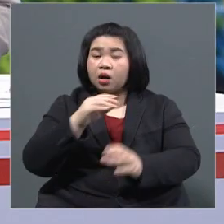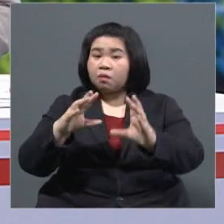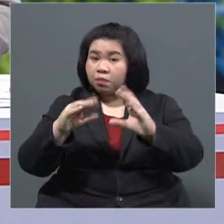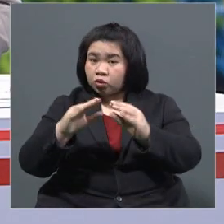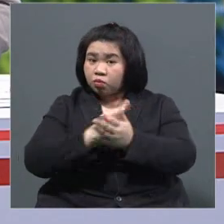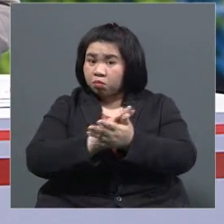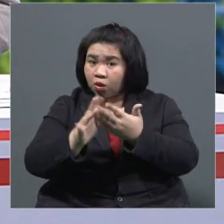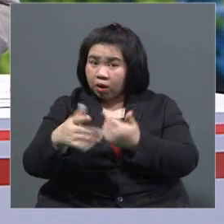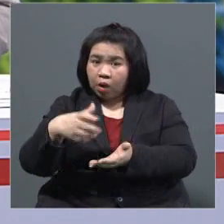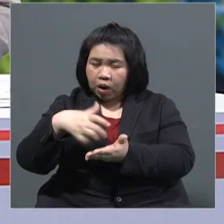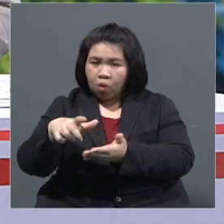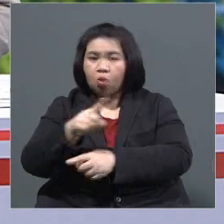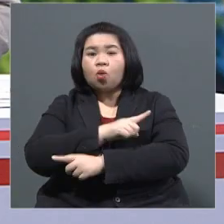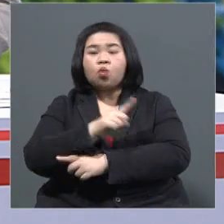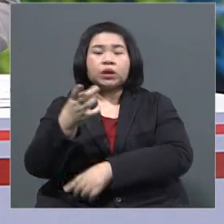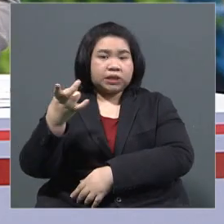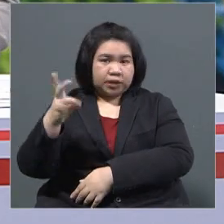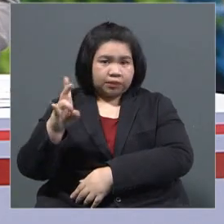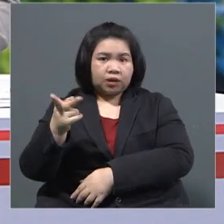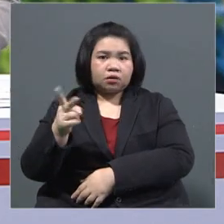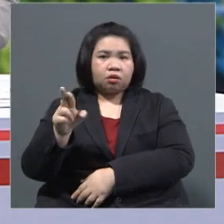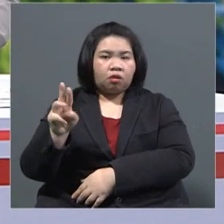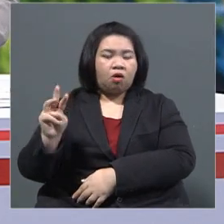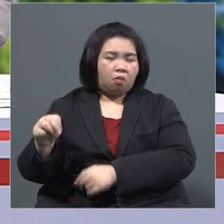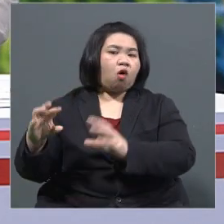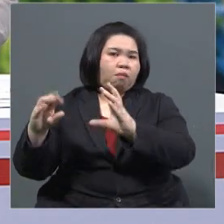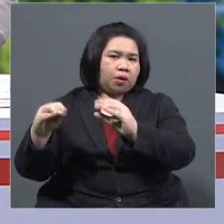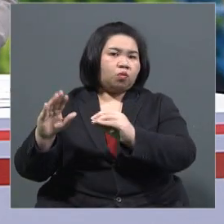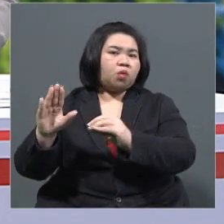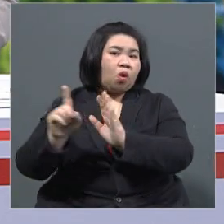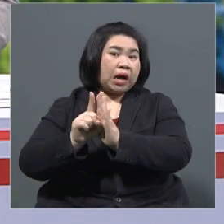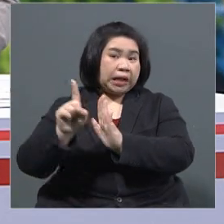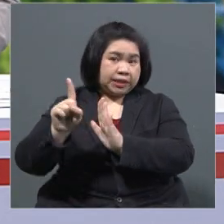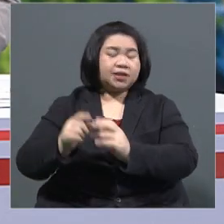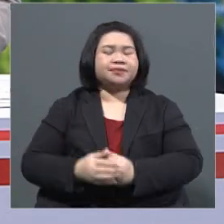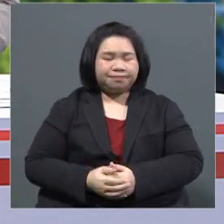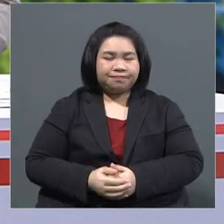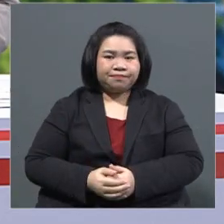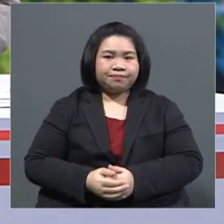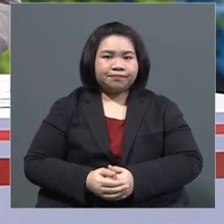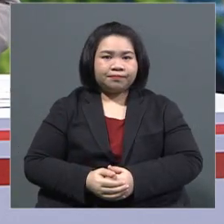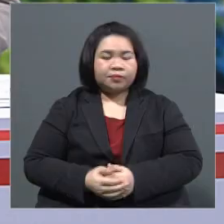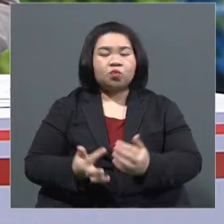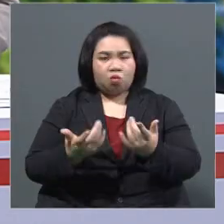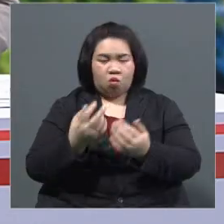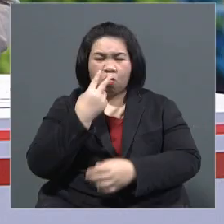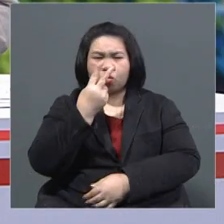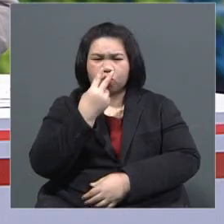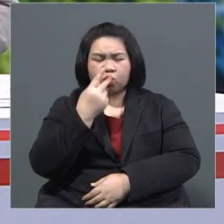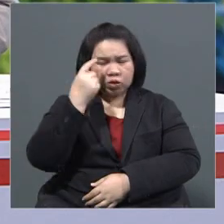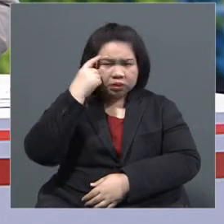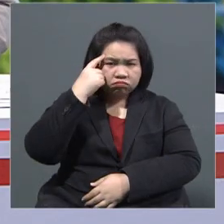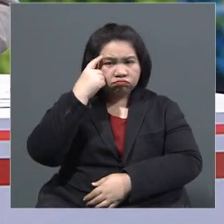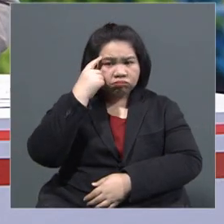17จะเป็นครมนัดแรกของรัฐบาลแพทองธาร1นะครับดังนั้นก็ต้องติดตามกันต่อว่าเอ๊ะ